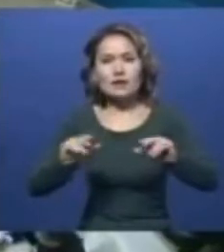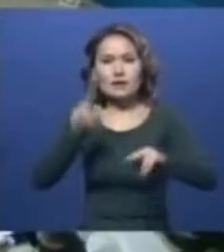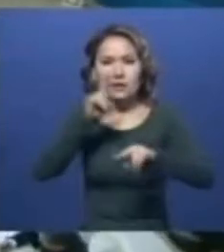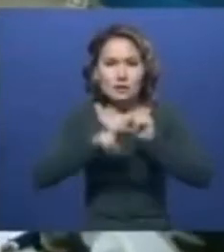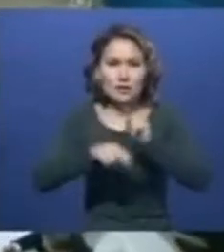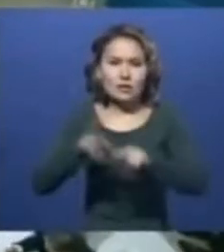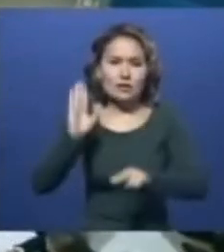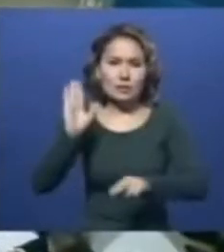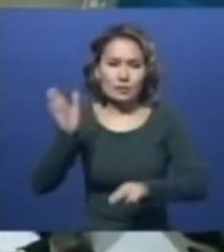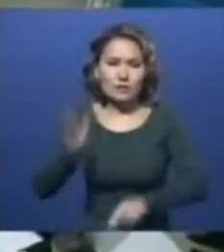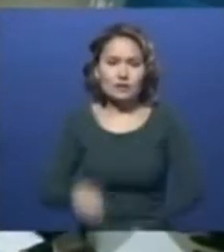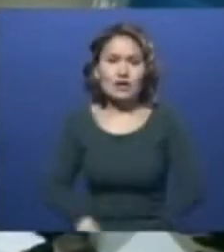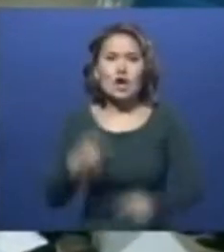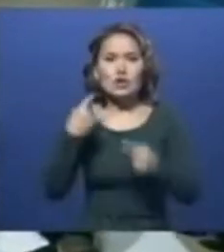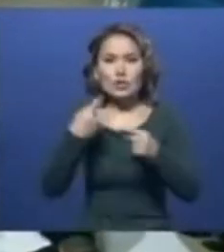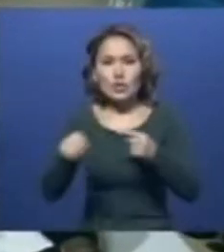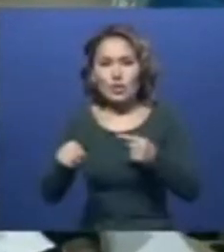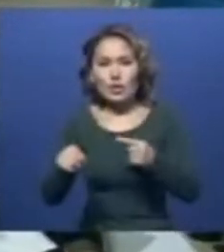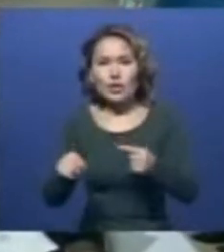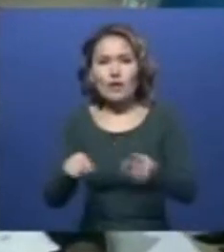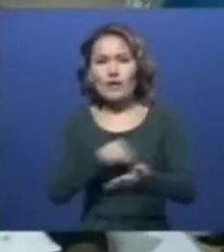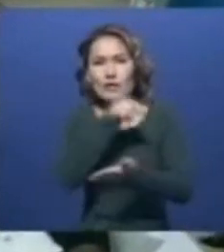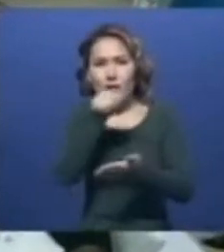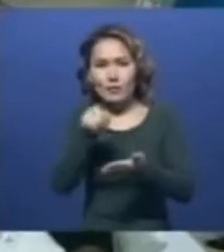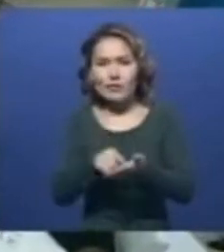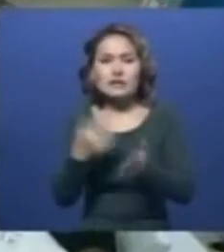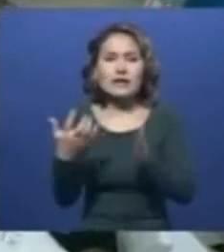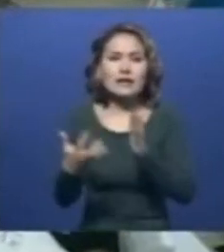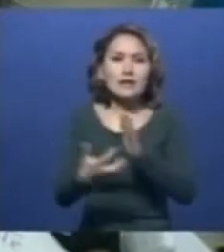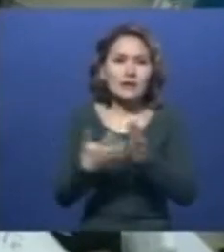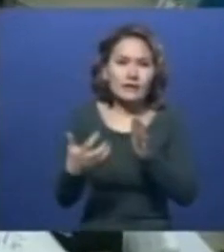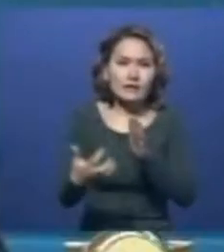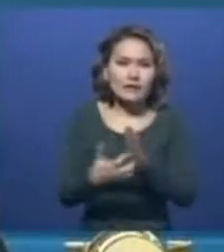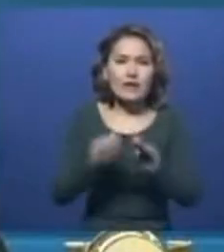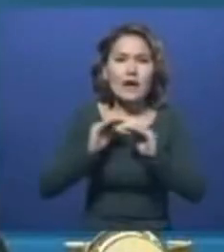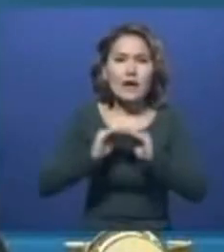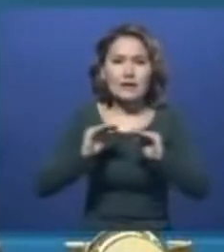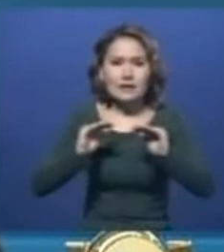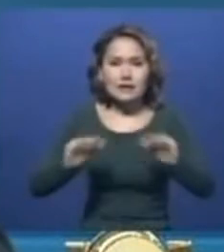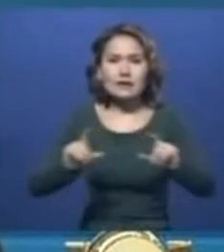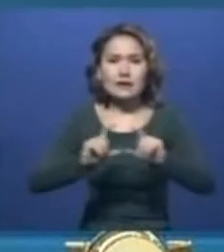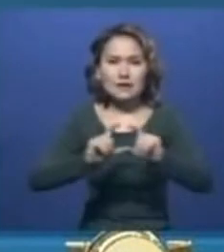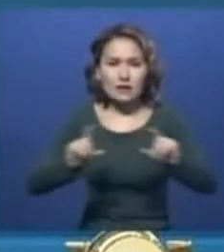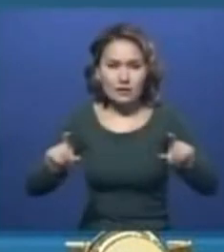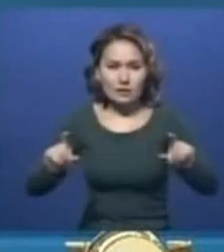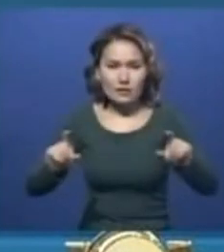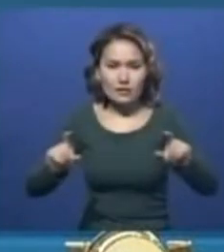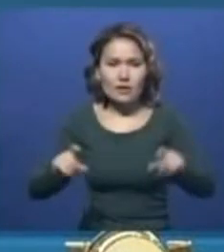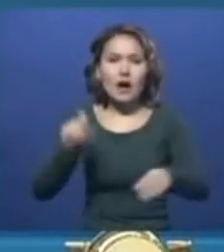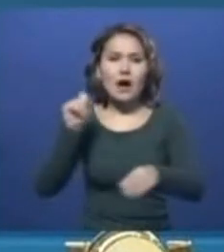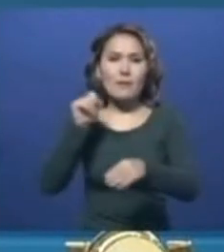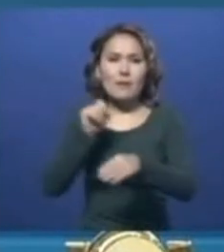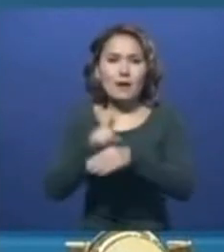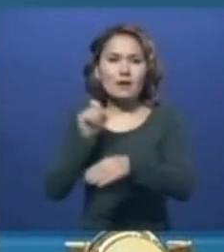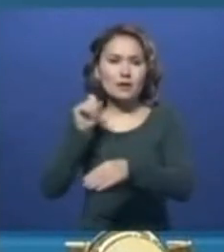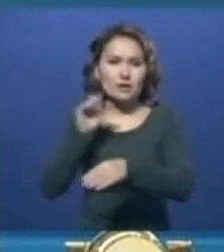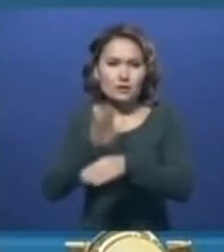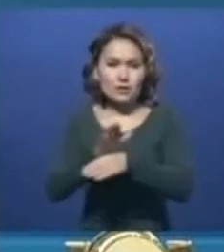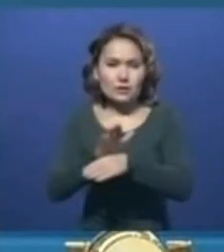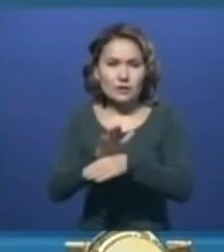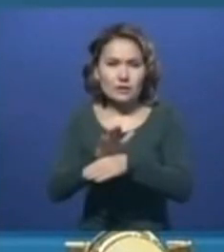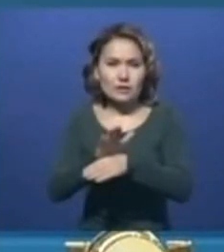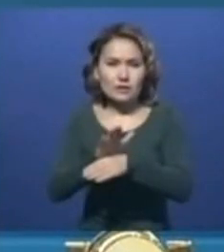Другой вопрос. Нехватка детских садов. Поручаю для кардинального